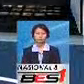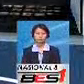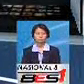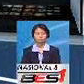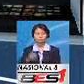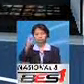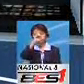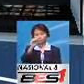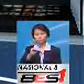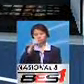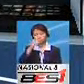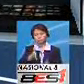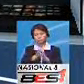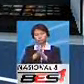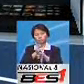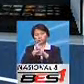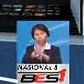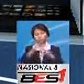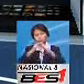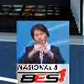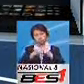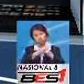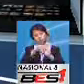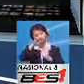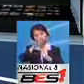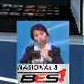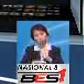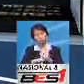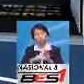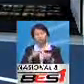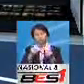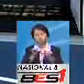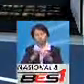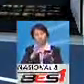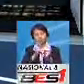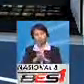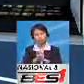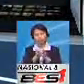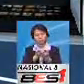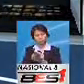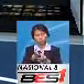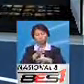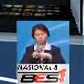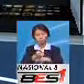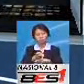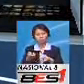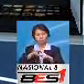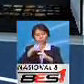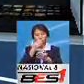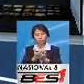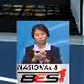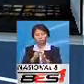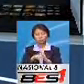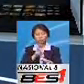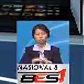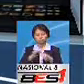peratus penolakan bagi permohonan pinjaman Perumahan mencatat penurunan keadaan itu menjadikan akses kepada pinjaman tersebut bertambah baik